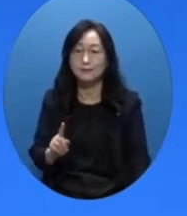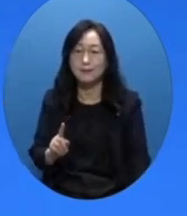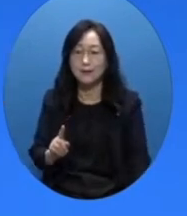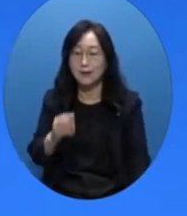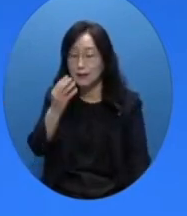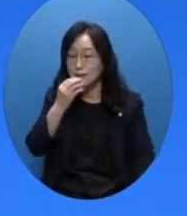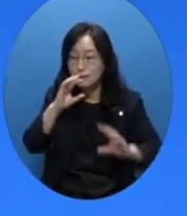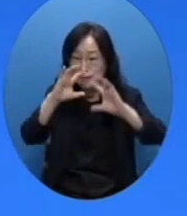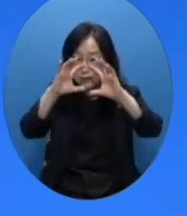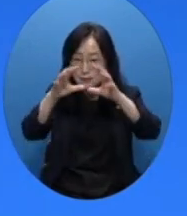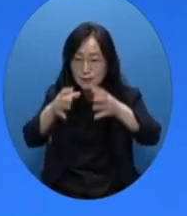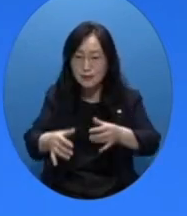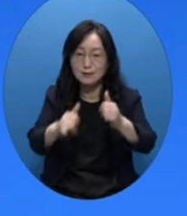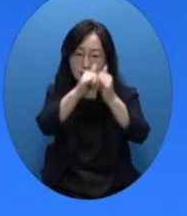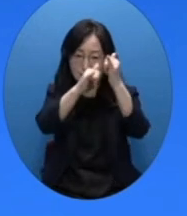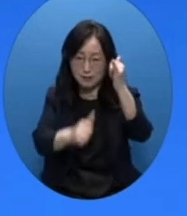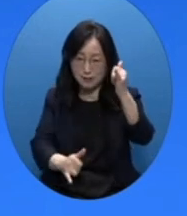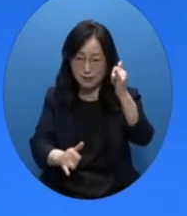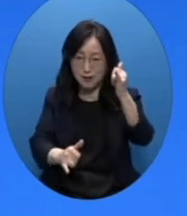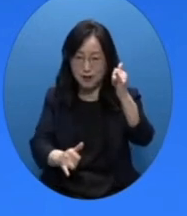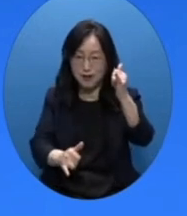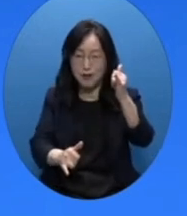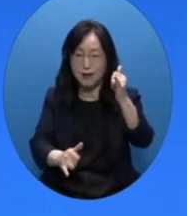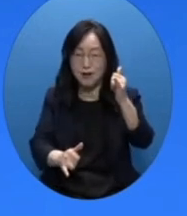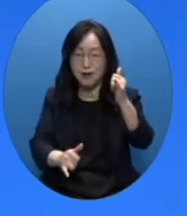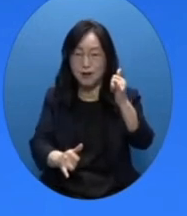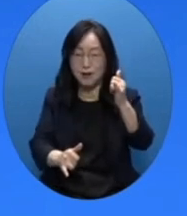이스라엘 역사를 회고해 보면서